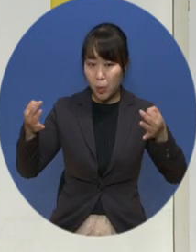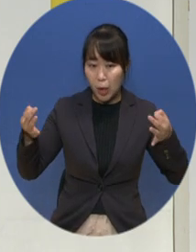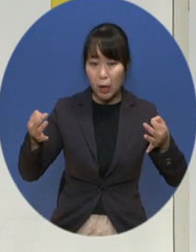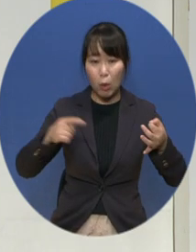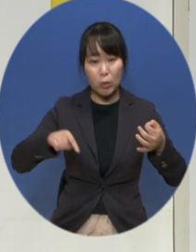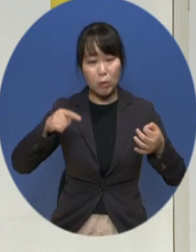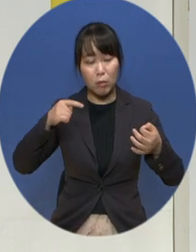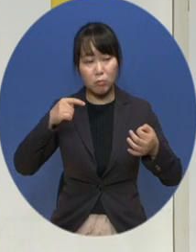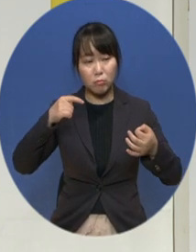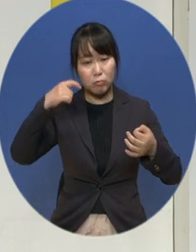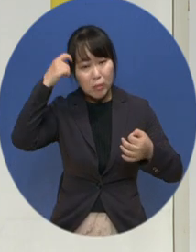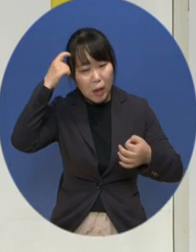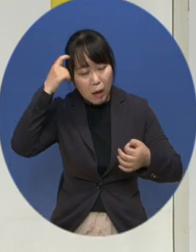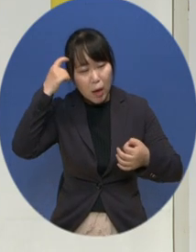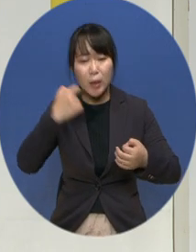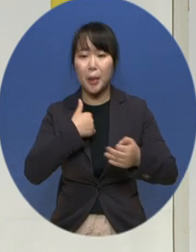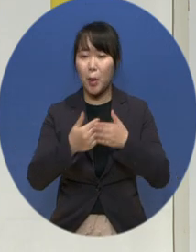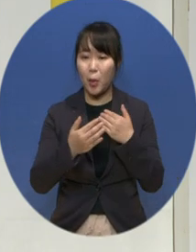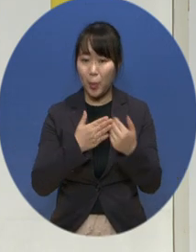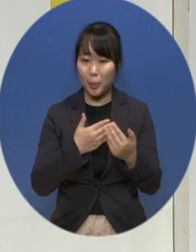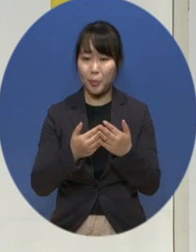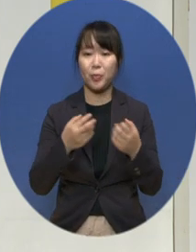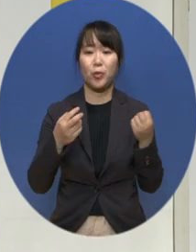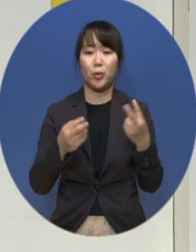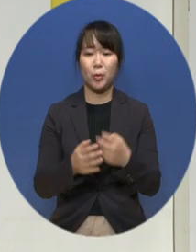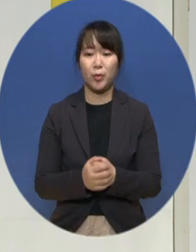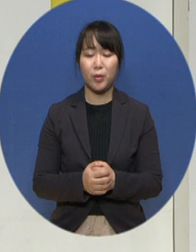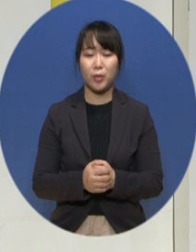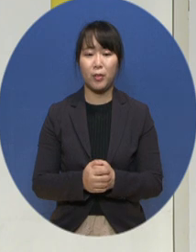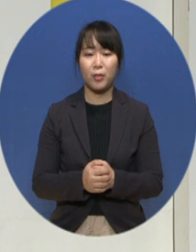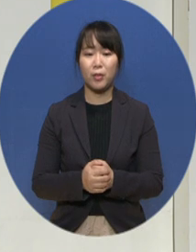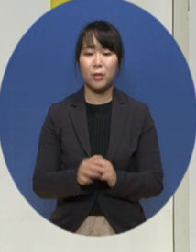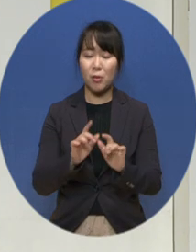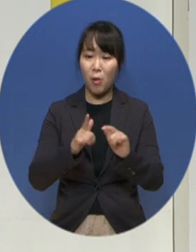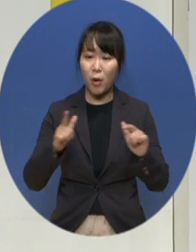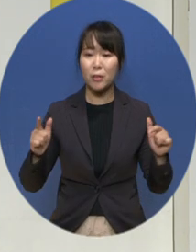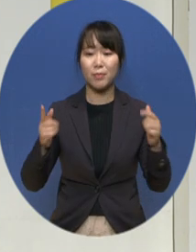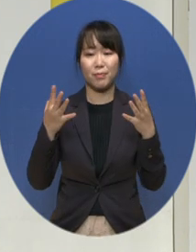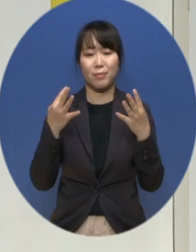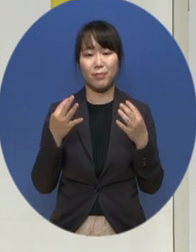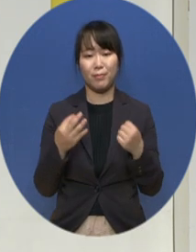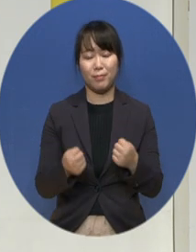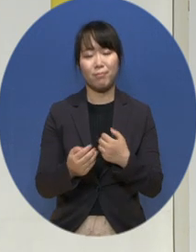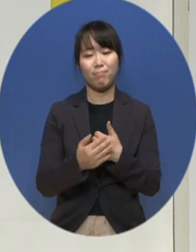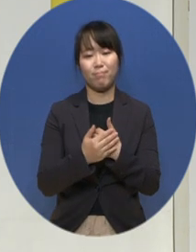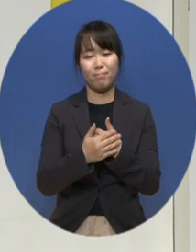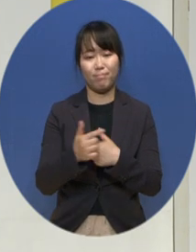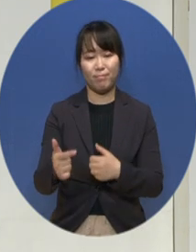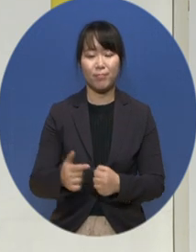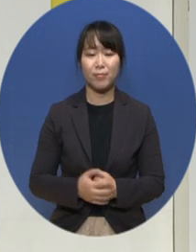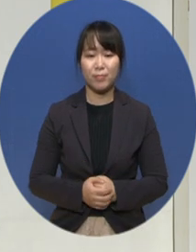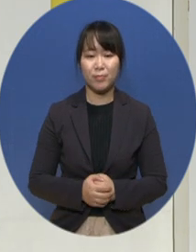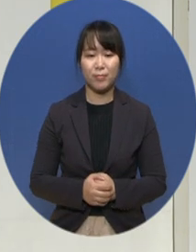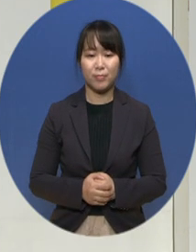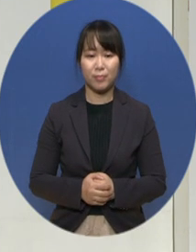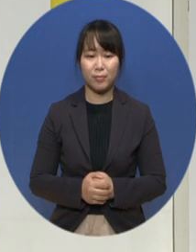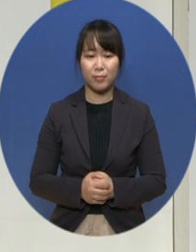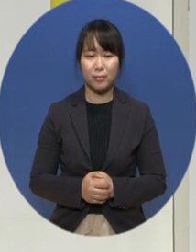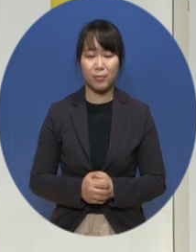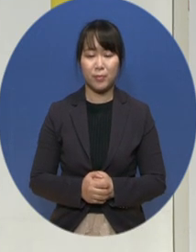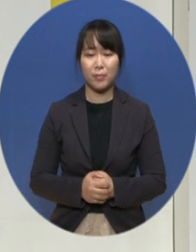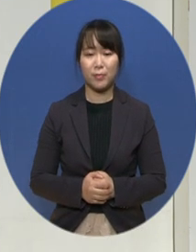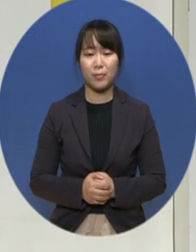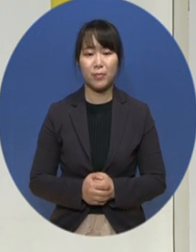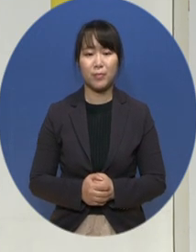또는 경험들 에 또 그런 것들이 그 많이 도움이 됐습니다 그래서 그